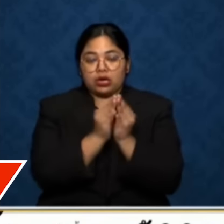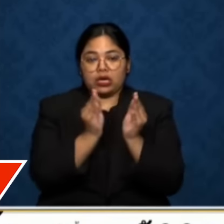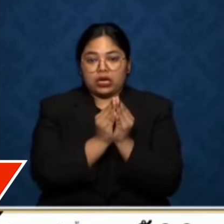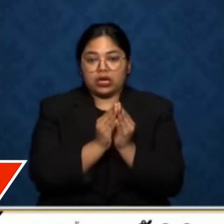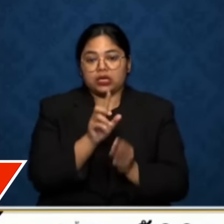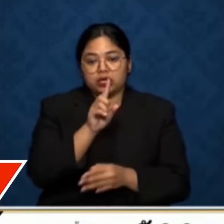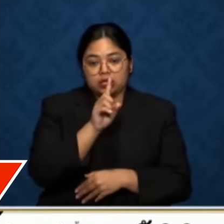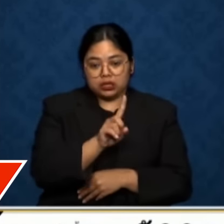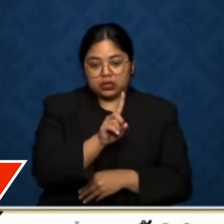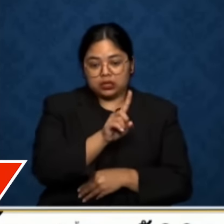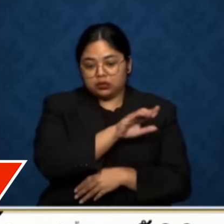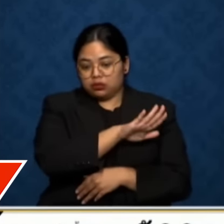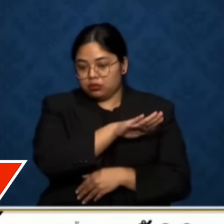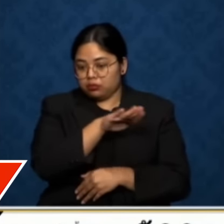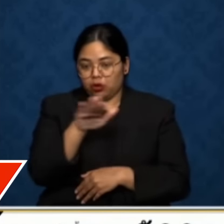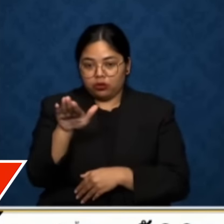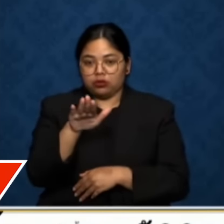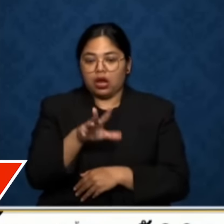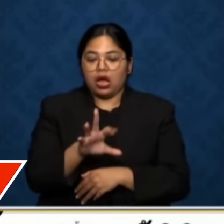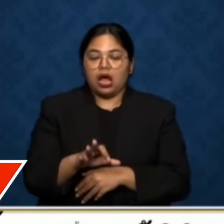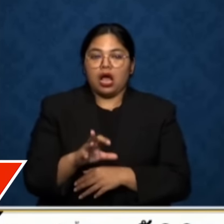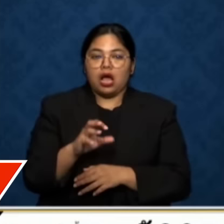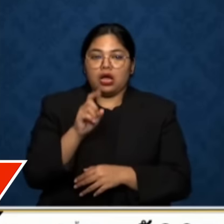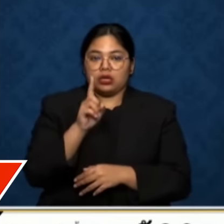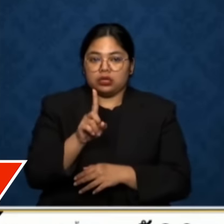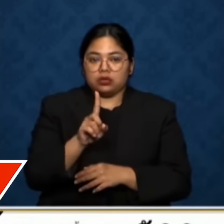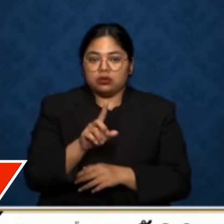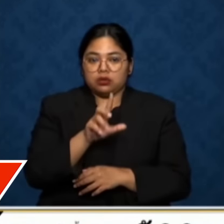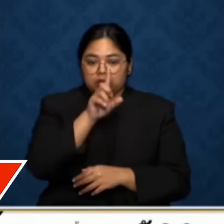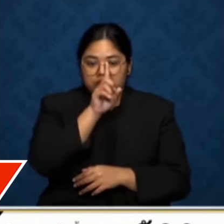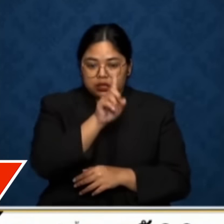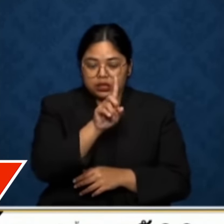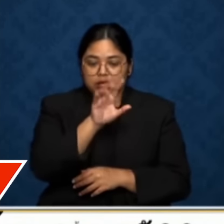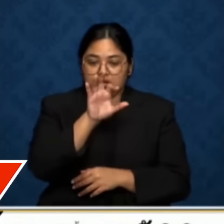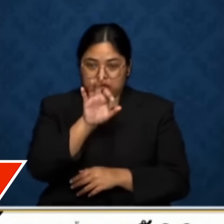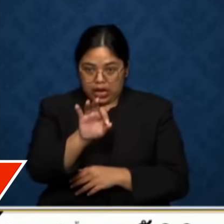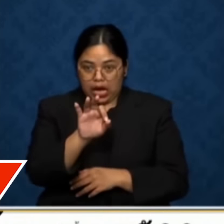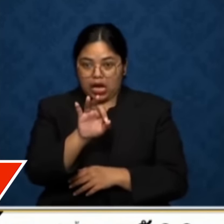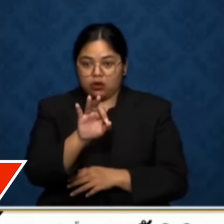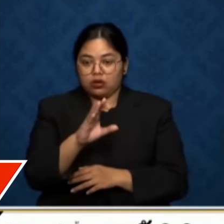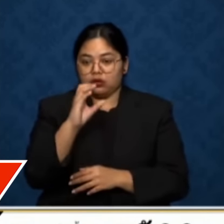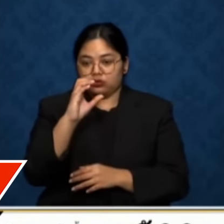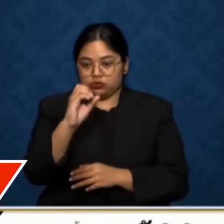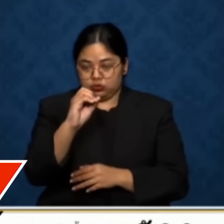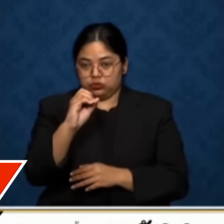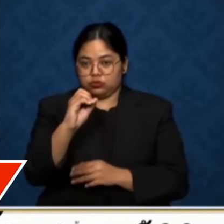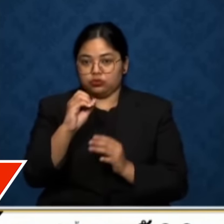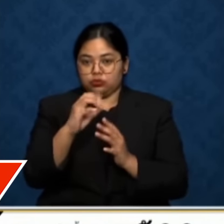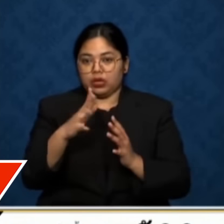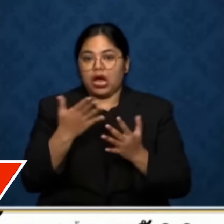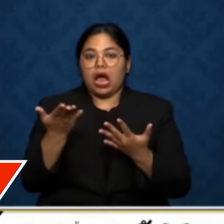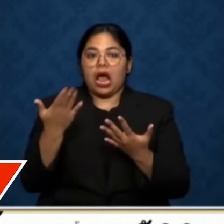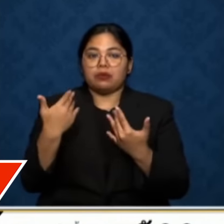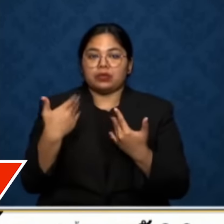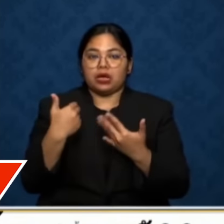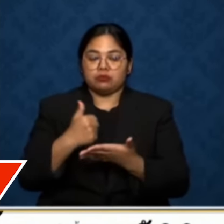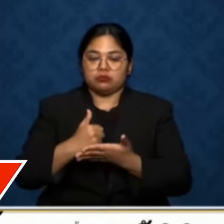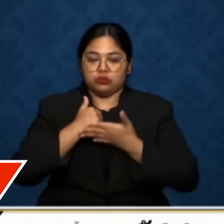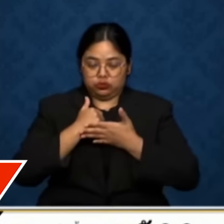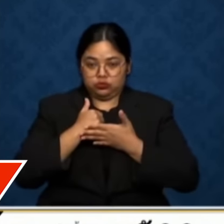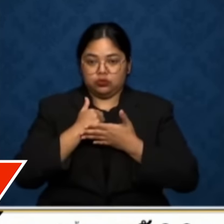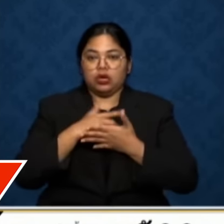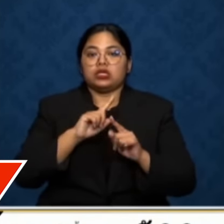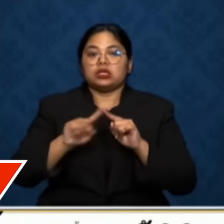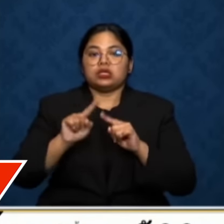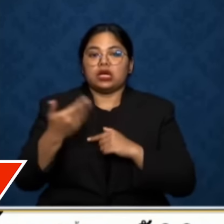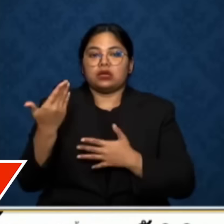ข้อมี0ข้อ1ถูกไหม9คะแนนอ่ะมันต้อง1 9ข้อแล้วมี0ข้อ1ผมให้0ข้อที่บางที่สุดคือเรื่องอาบน้ำให้มีคนช่วยอาบน้ำหน่อย